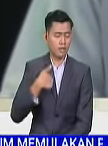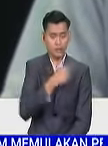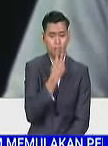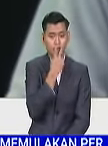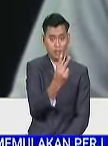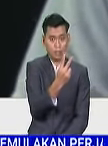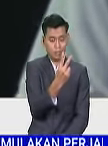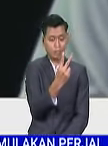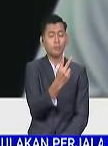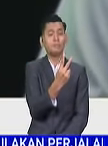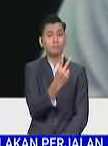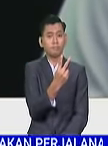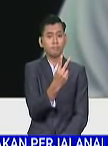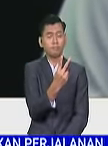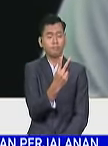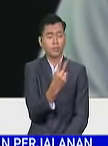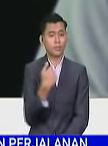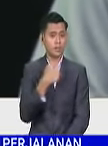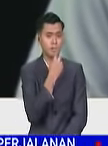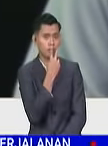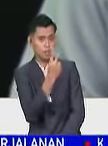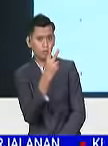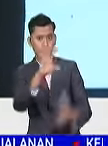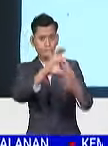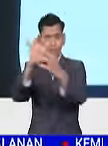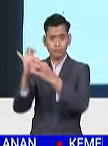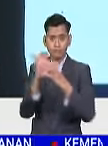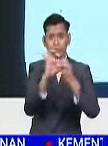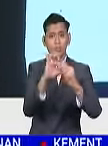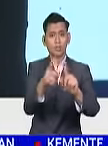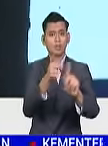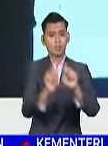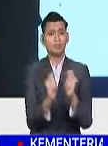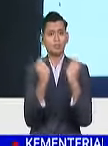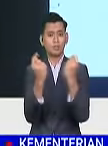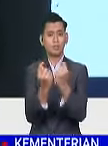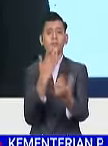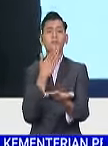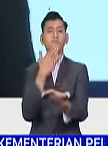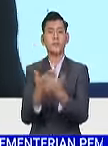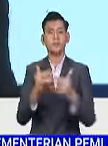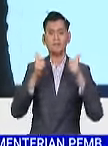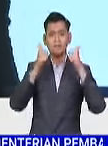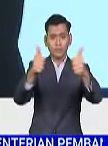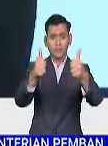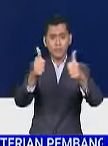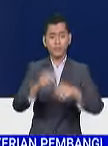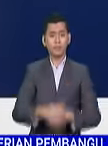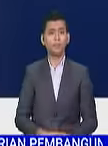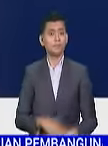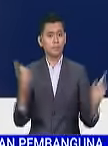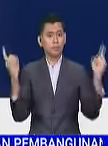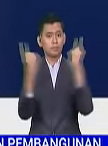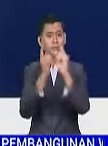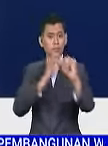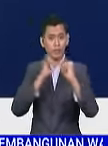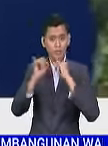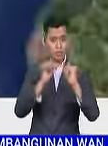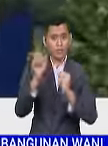kesihatan dan juga pihak CITF negeri, kami lihat satu kerjasama berpasukan yang sangat baik. Beliau ditemui pemerintah ketika